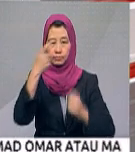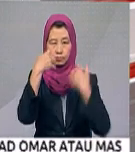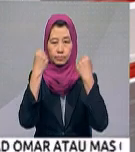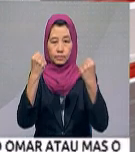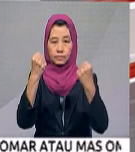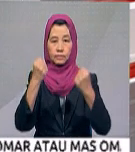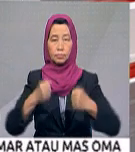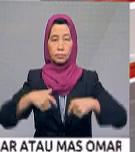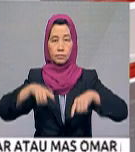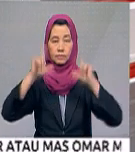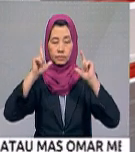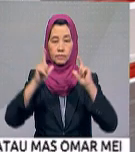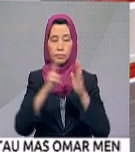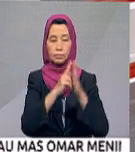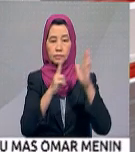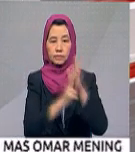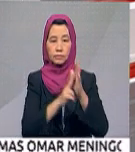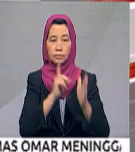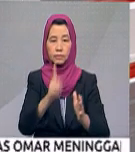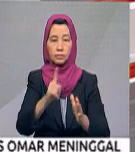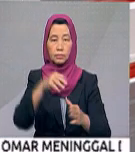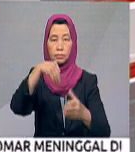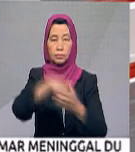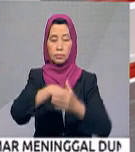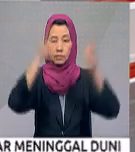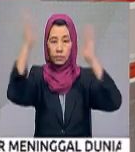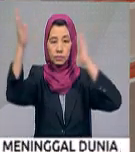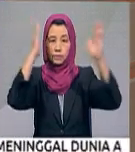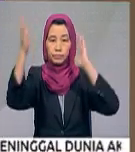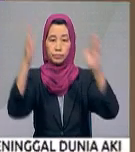Undang-Undang Jenayah Syariah di negara ini.